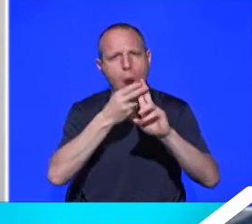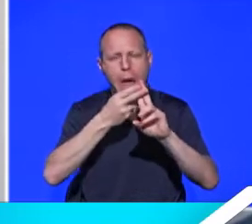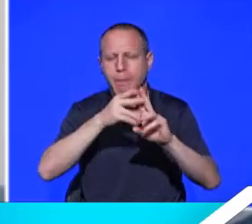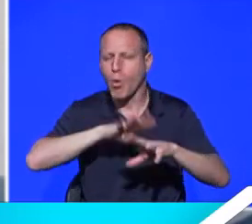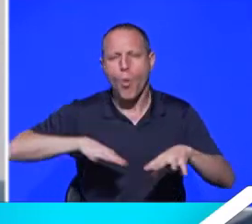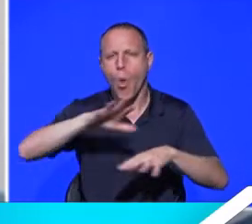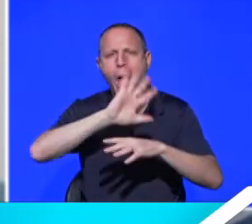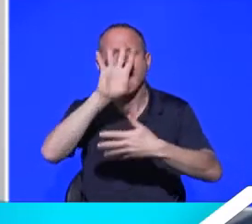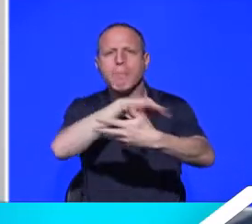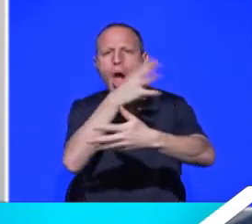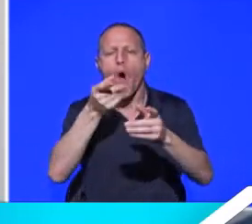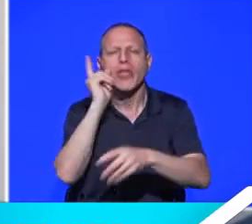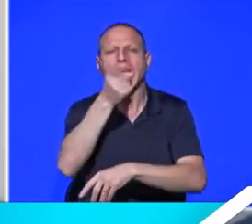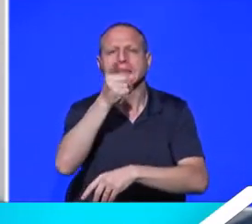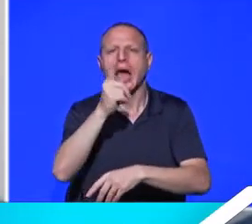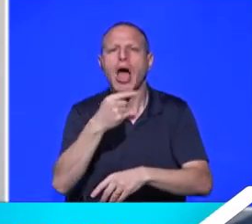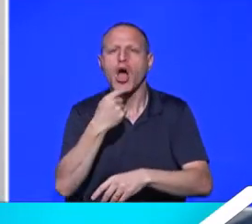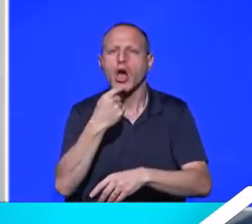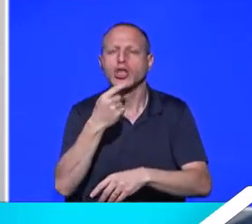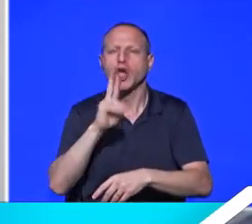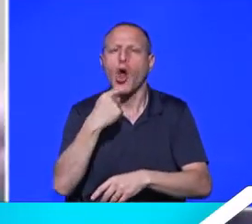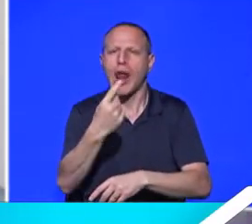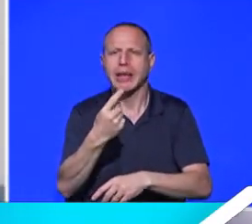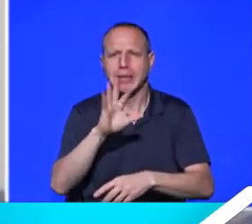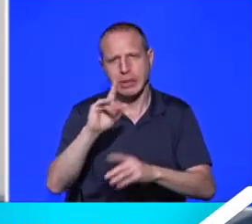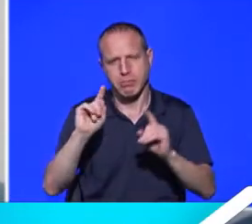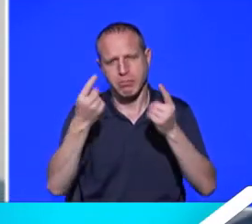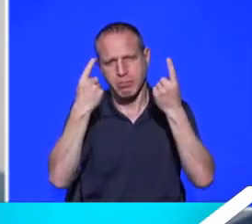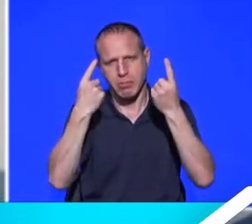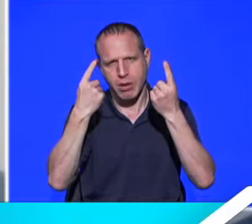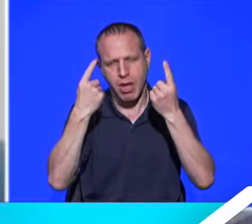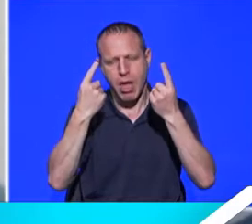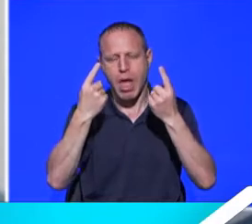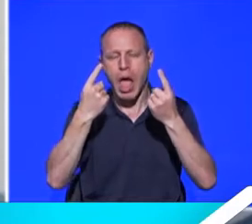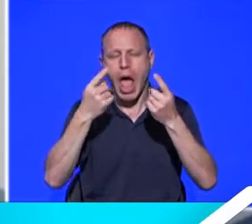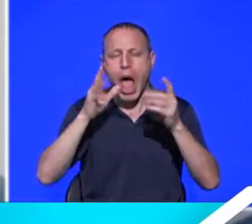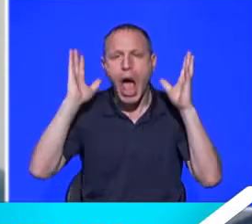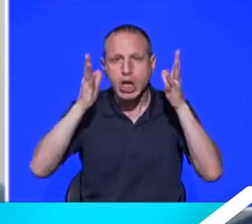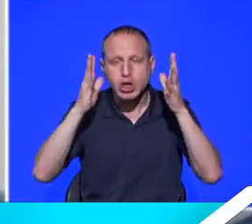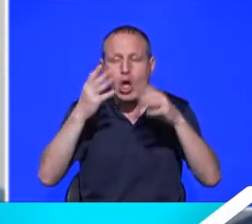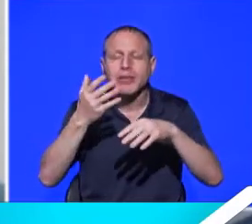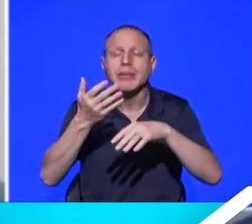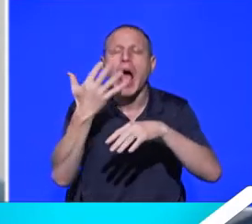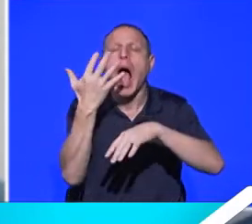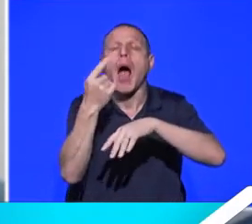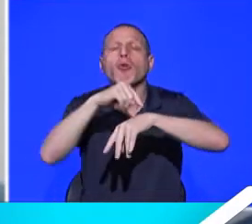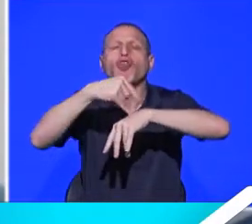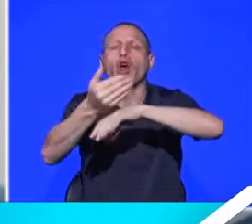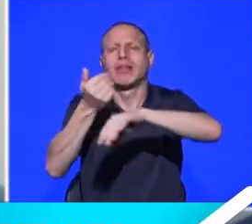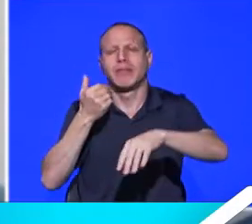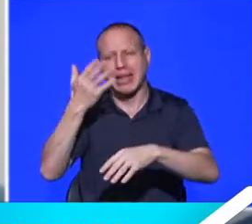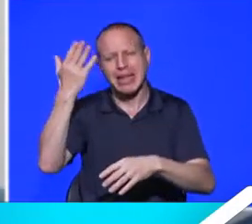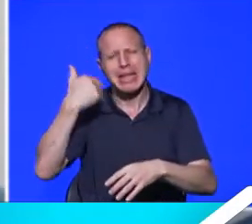ולומר לנו, הנה התרחש אסון בזמן אמת, אתה יודע מה? בדילי של כמה שעות. בוודאי שיש. הרי קיבלנו את התמונה, תמונת